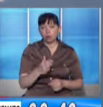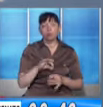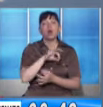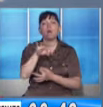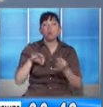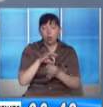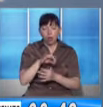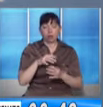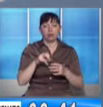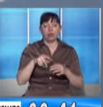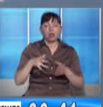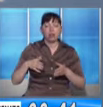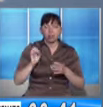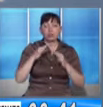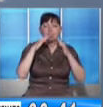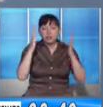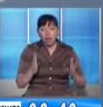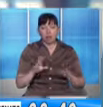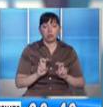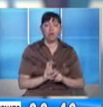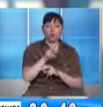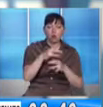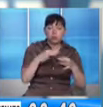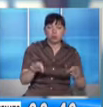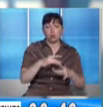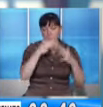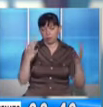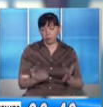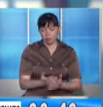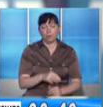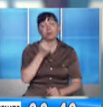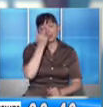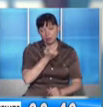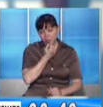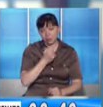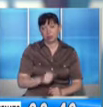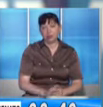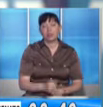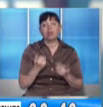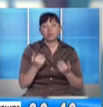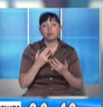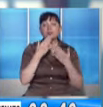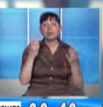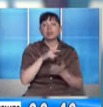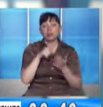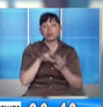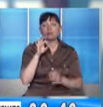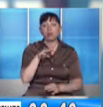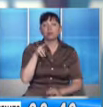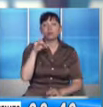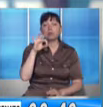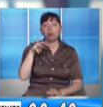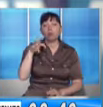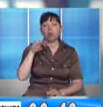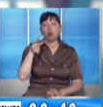și proiecte de infrastructură și tot așa mai departe. Da. Sper mulțumesc foarte mult! Acum haideți să vedem ultimele întrebări din partea Promolex.